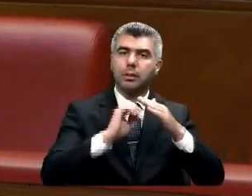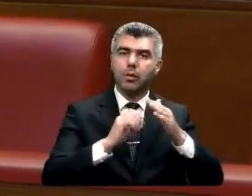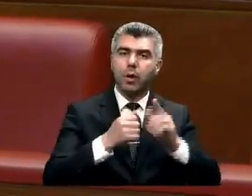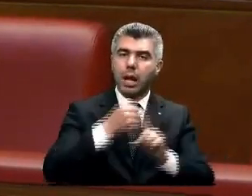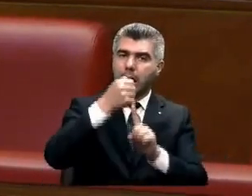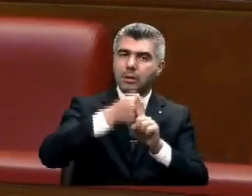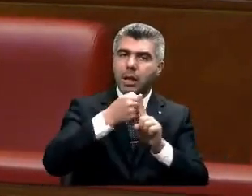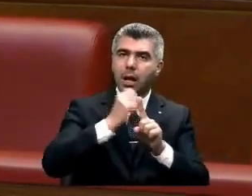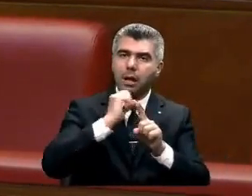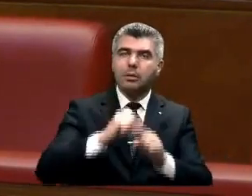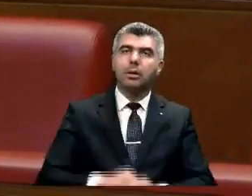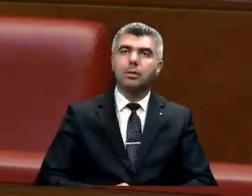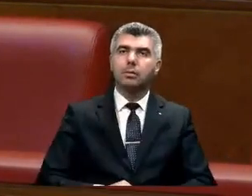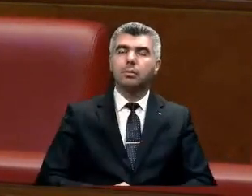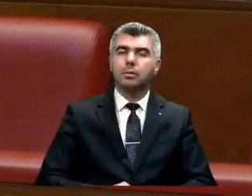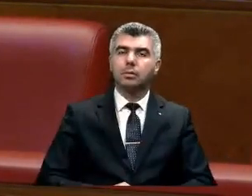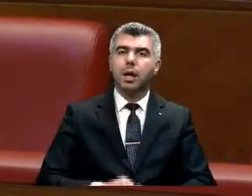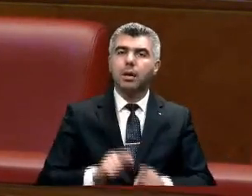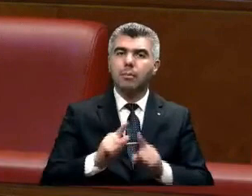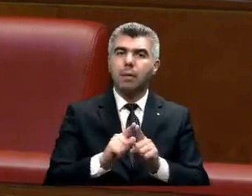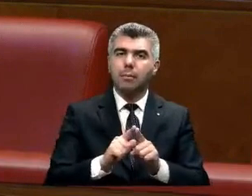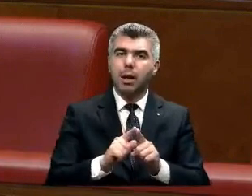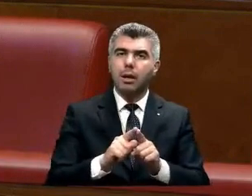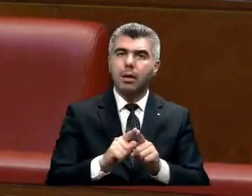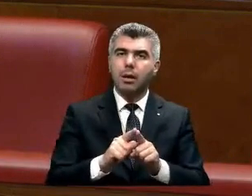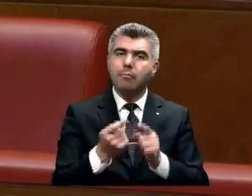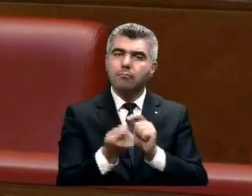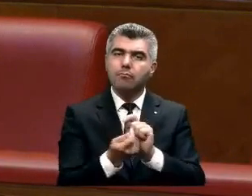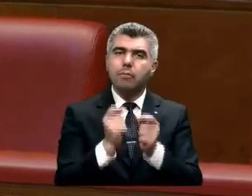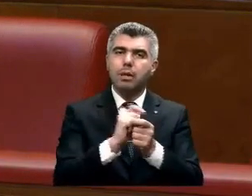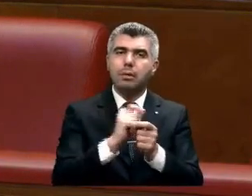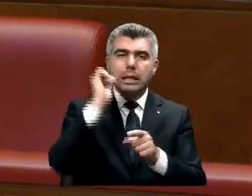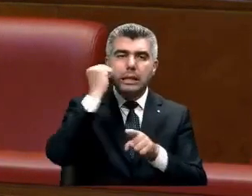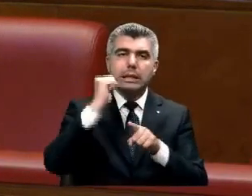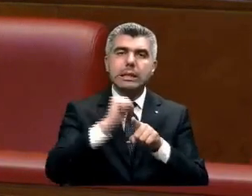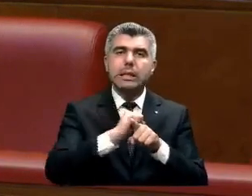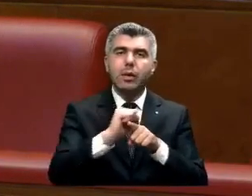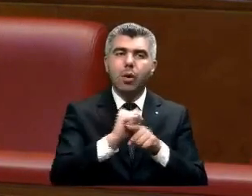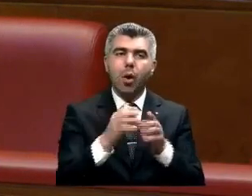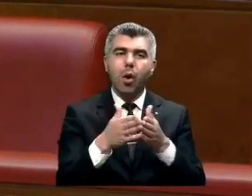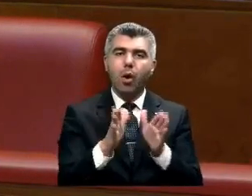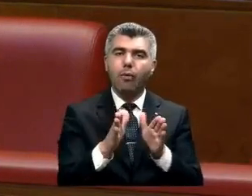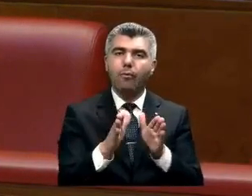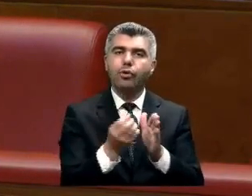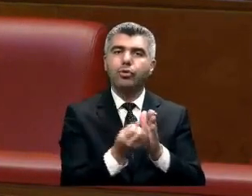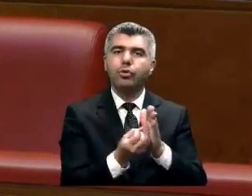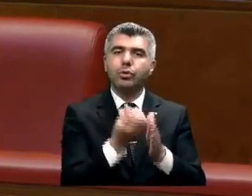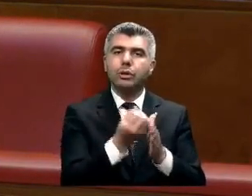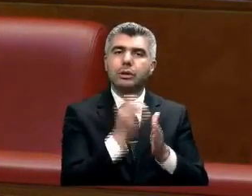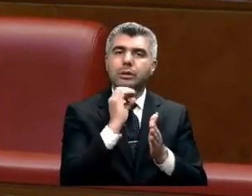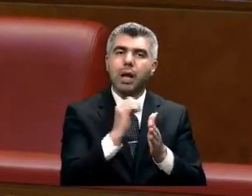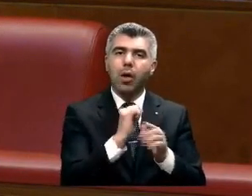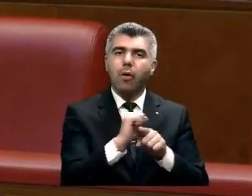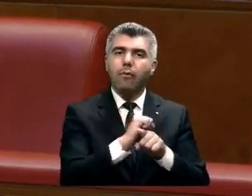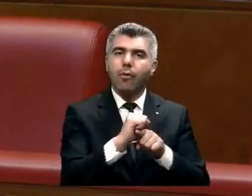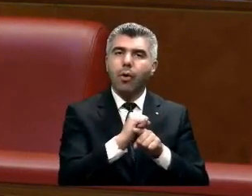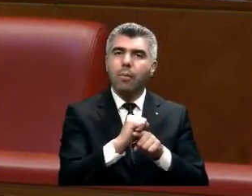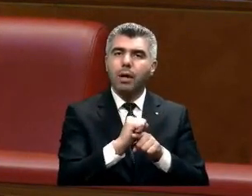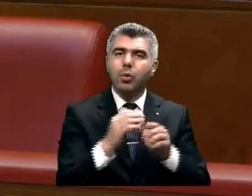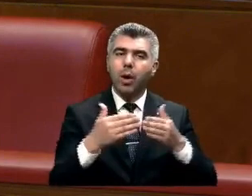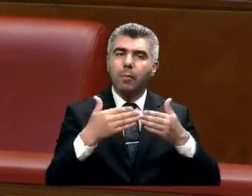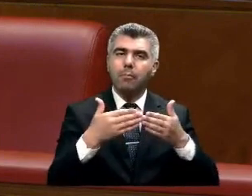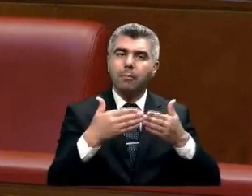تتقوم من جهه على تنويع عرض التكوين من خلال فتح تخصصات وشعب جديده تستجيب لمتطلبات القطاع البحري